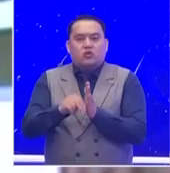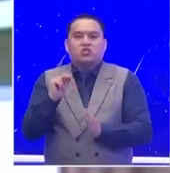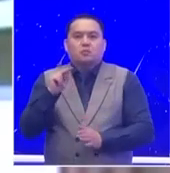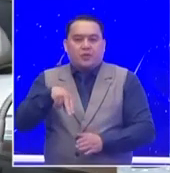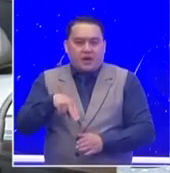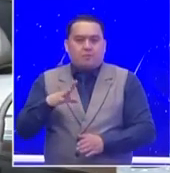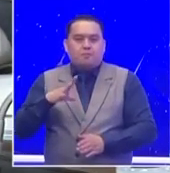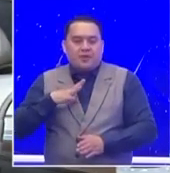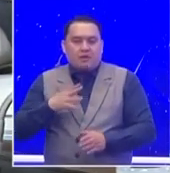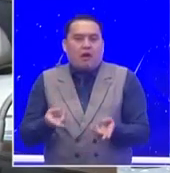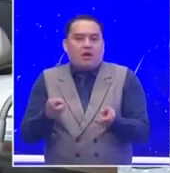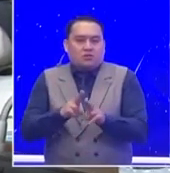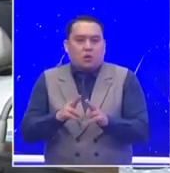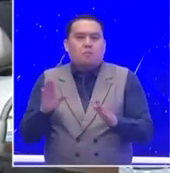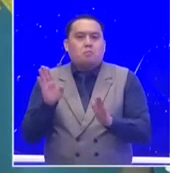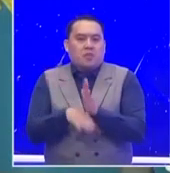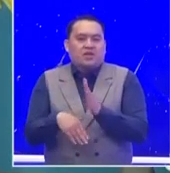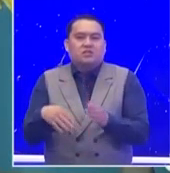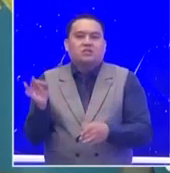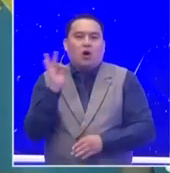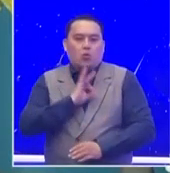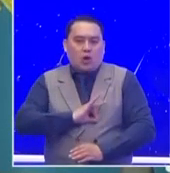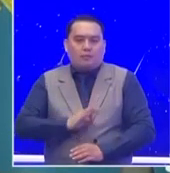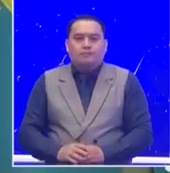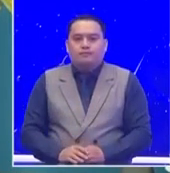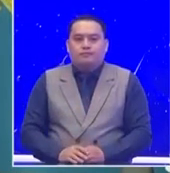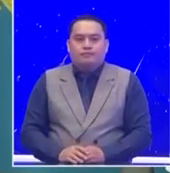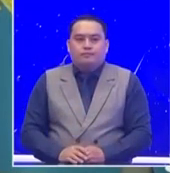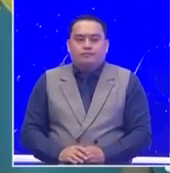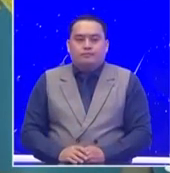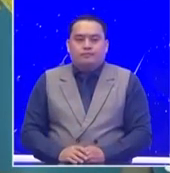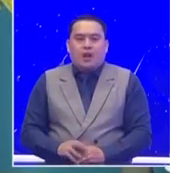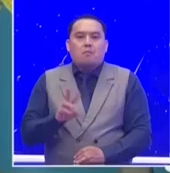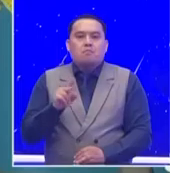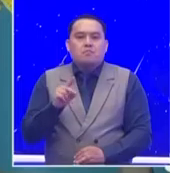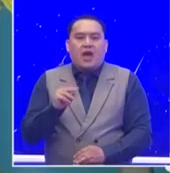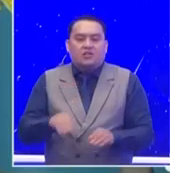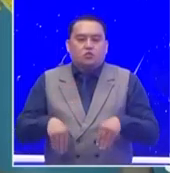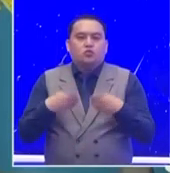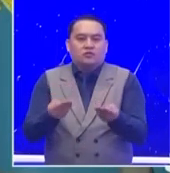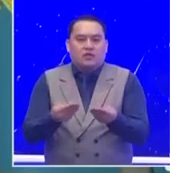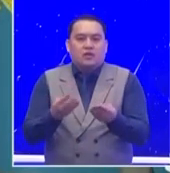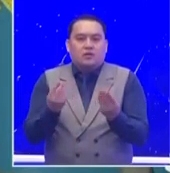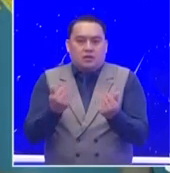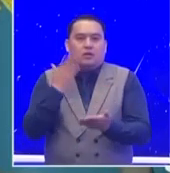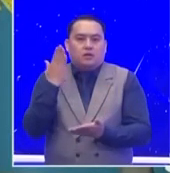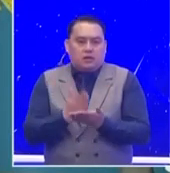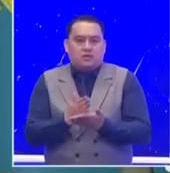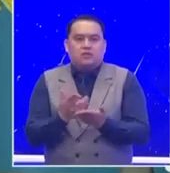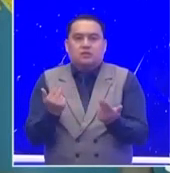чрезвычайного положения остался без доходов. Вот пятницу выдайте. Деньги есть, тем более. Бар вообще? Бар.